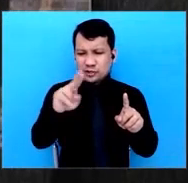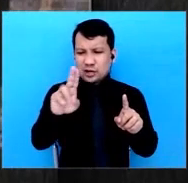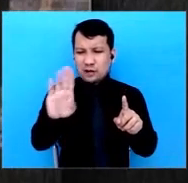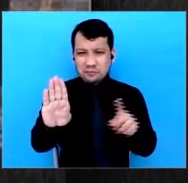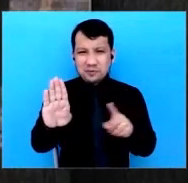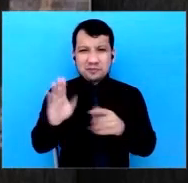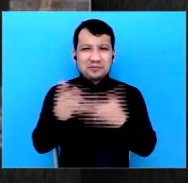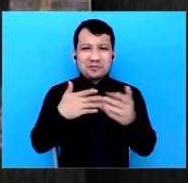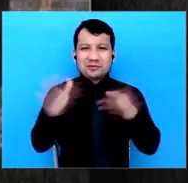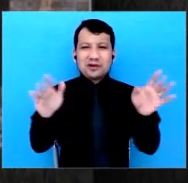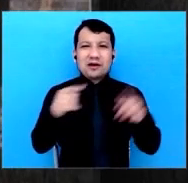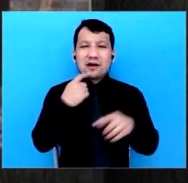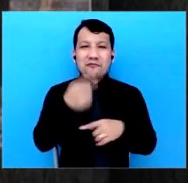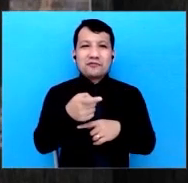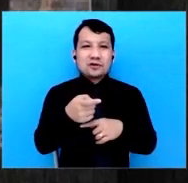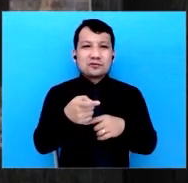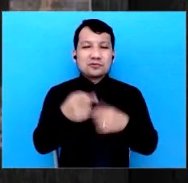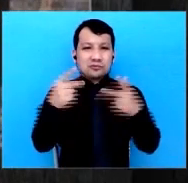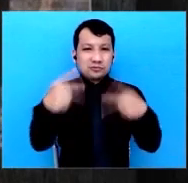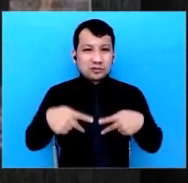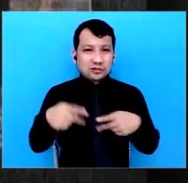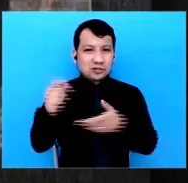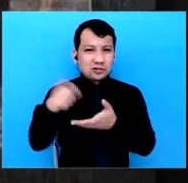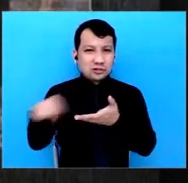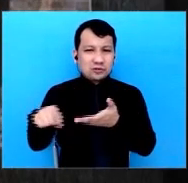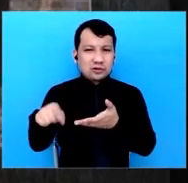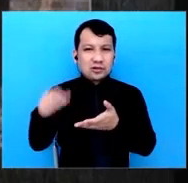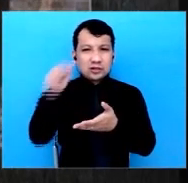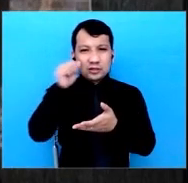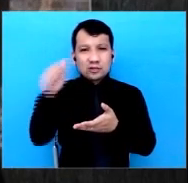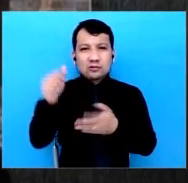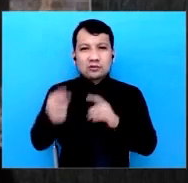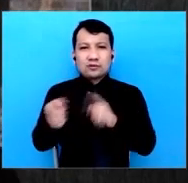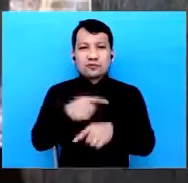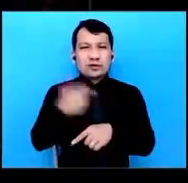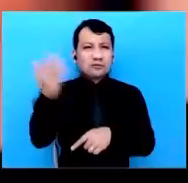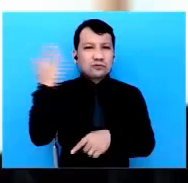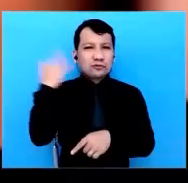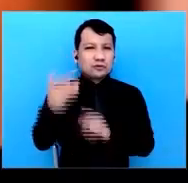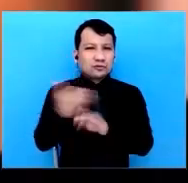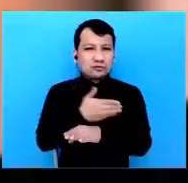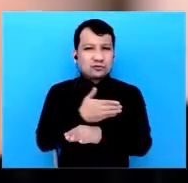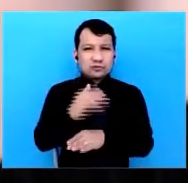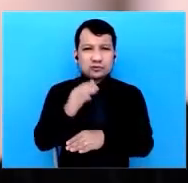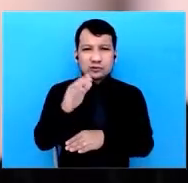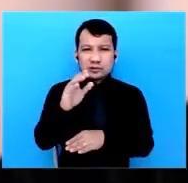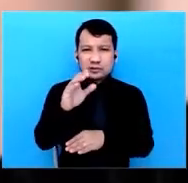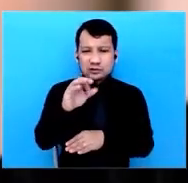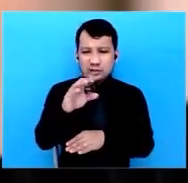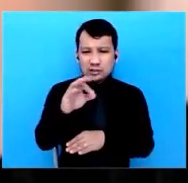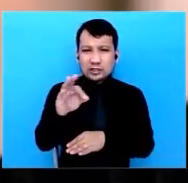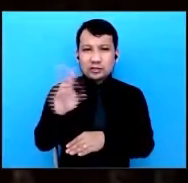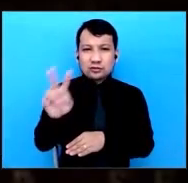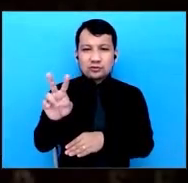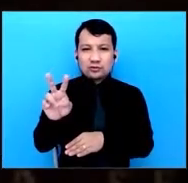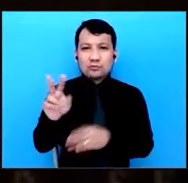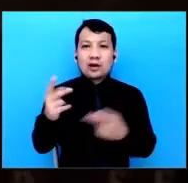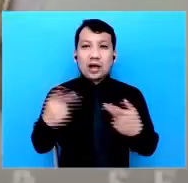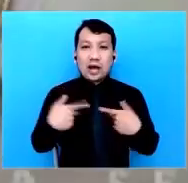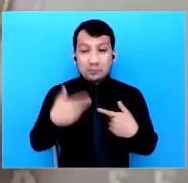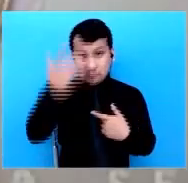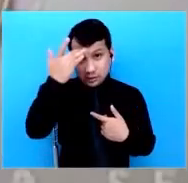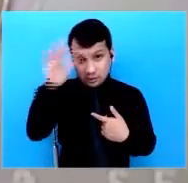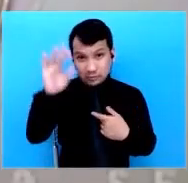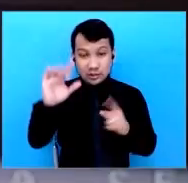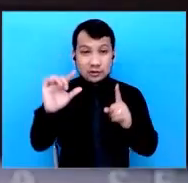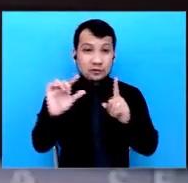nabasa sa isang nobela ng sci-fi author na si Neal Stephenson mula pa noong 1992. At sa isang kwentong may mga smartphones, digital